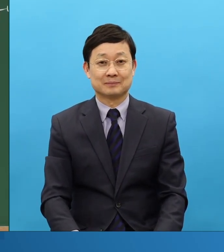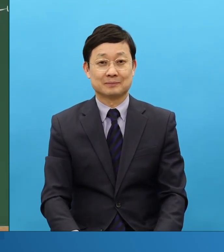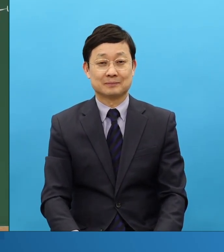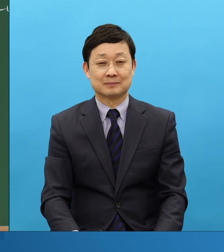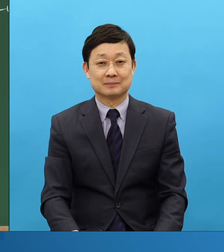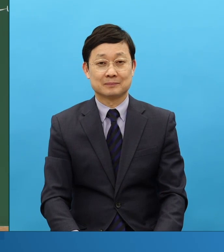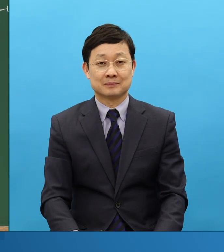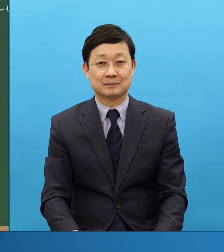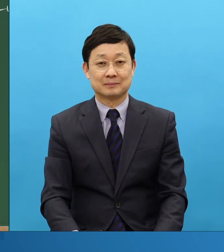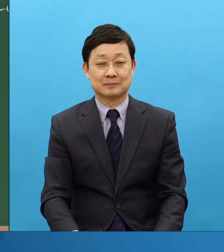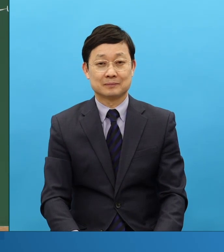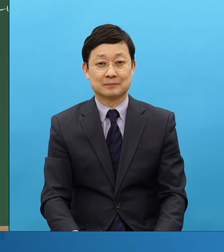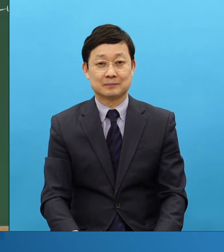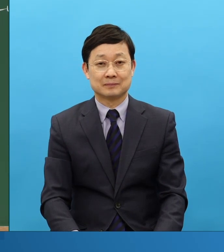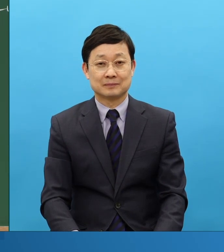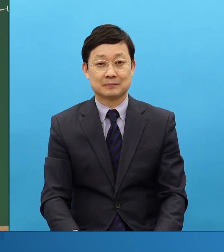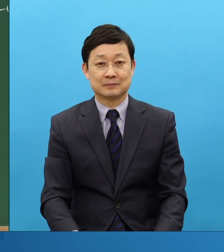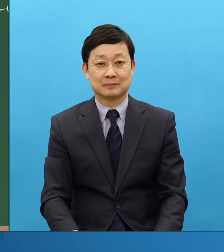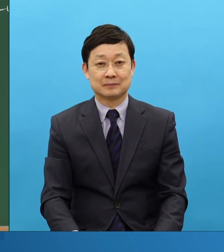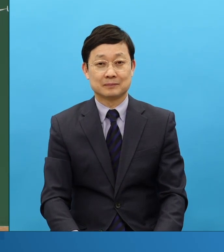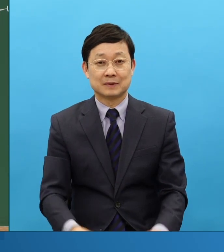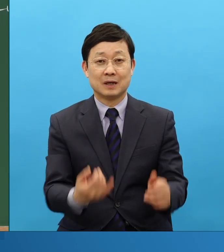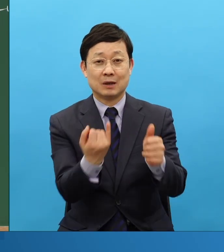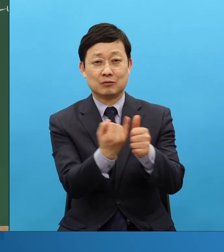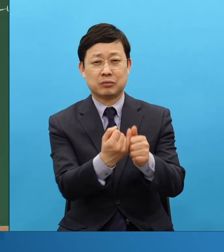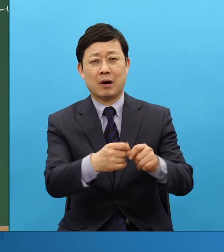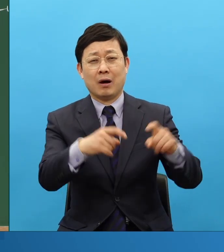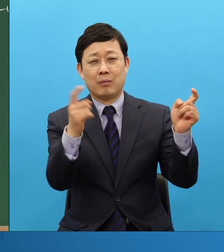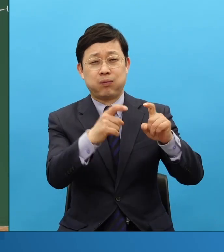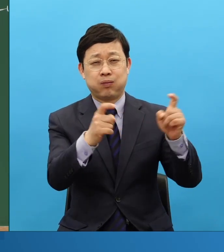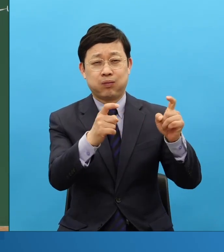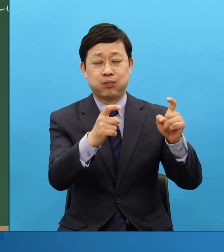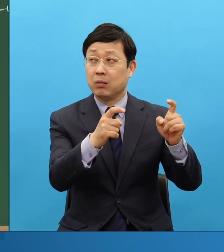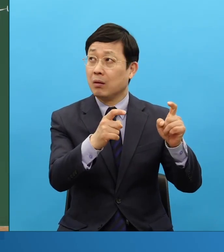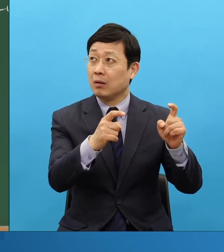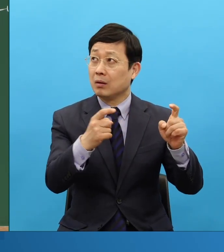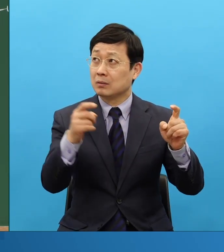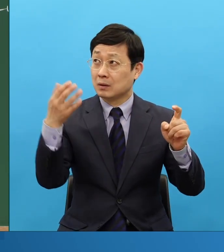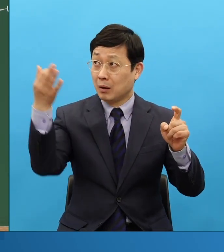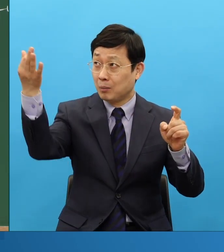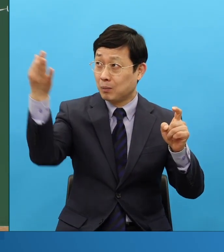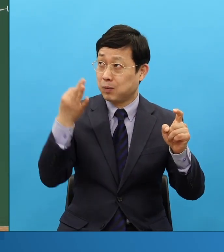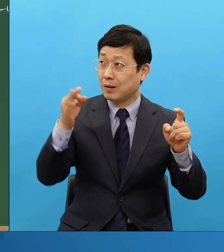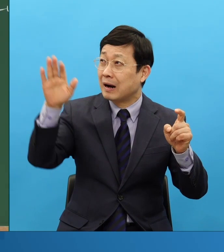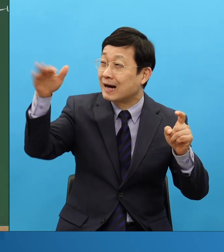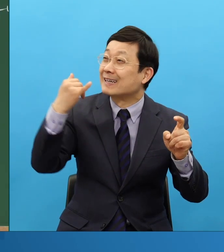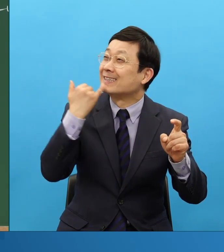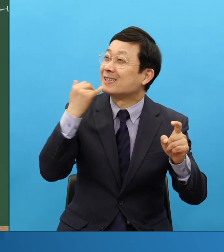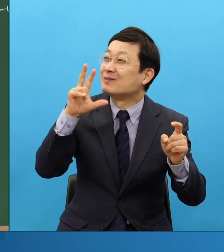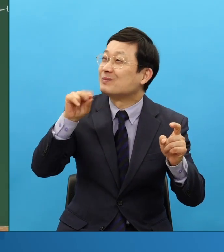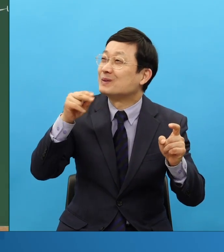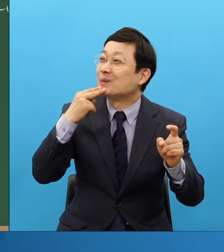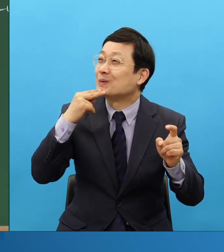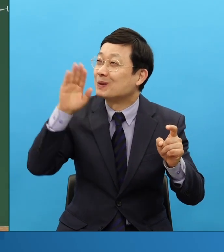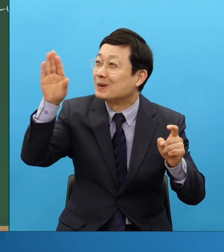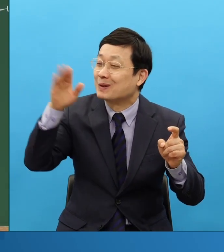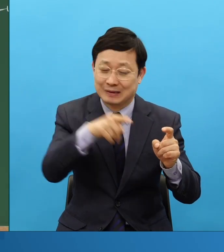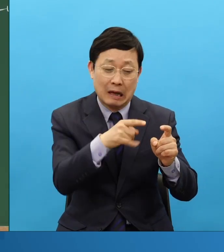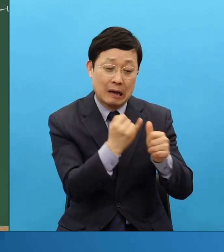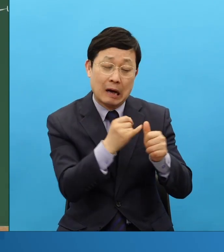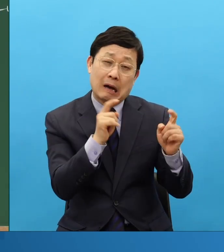미안해하는 거 알아. 그럼 내가 보고 뭐 괜찮다는 듯이 이렇게 얘기하고 이러니까 자기들이